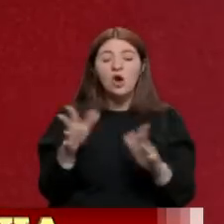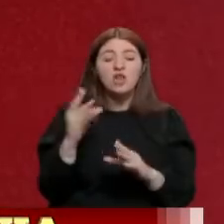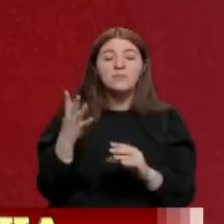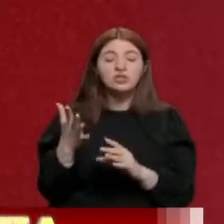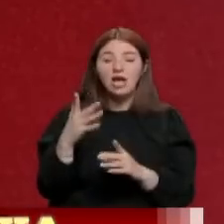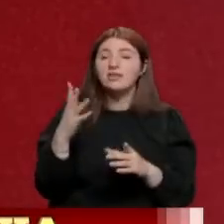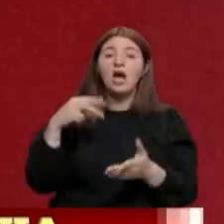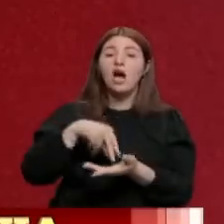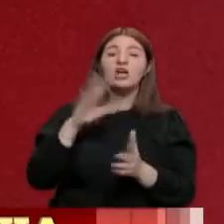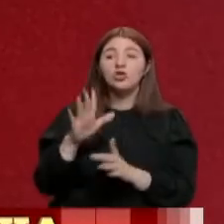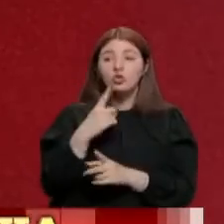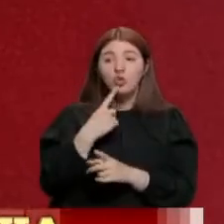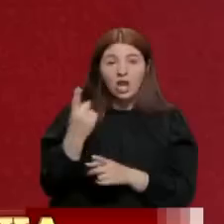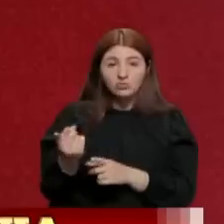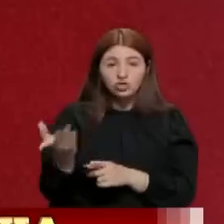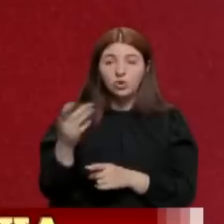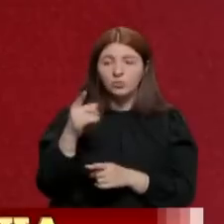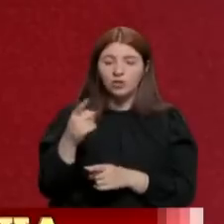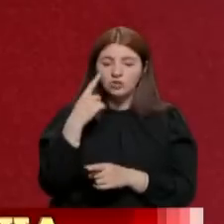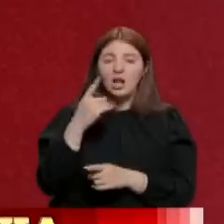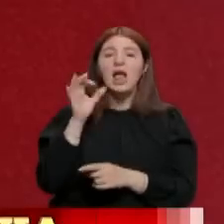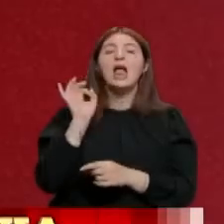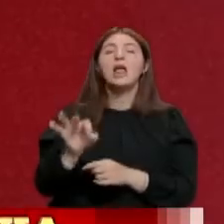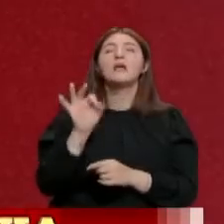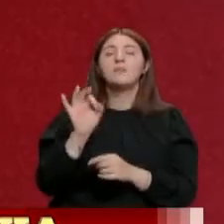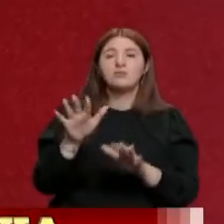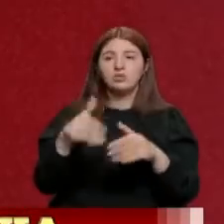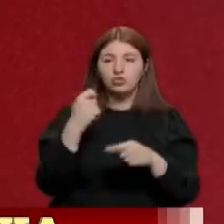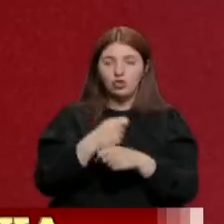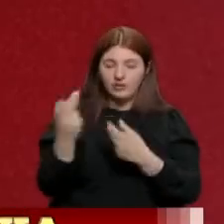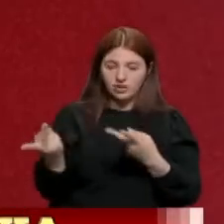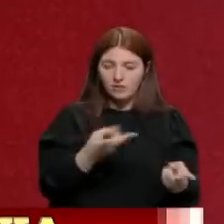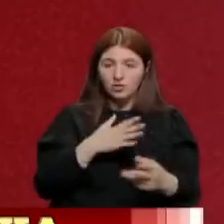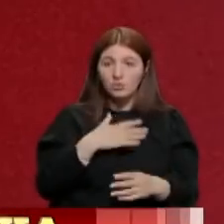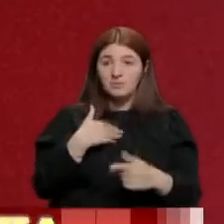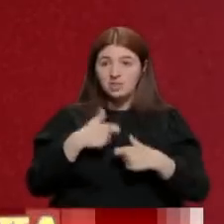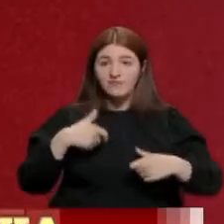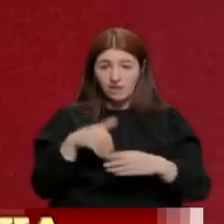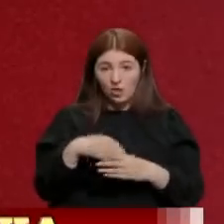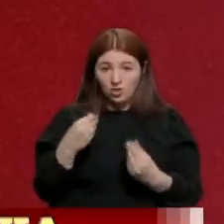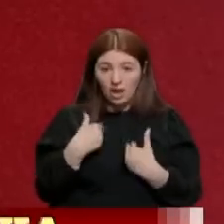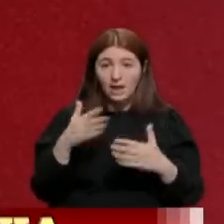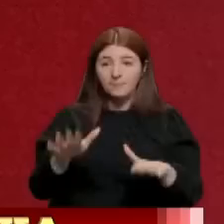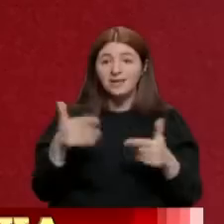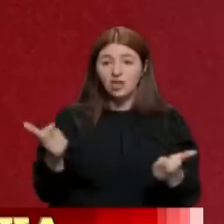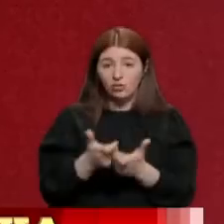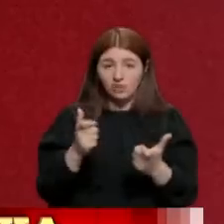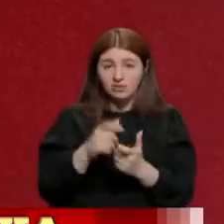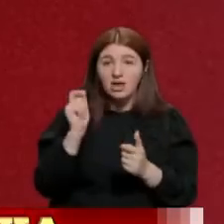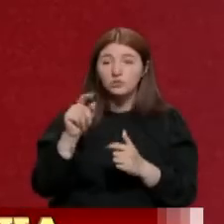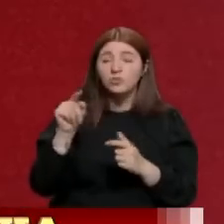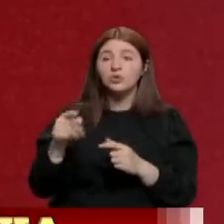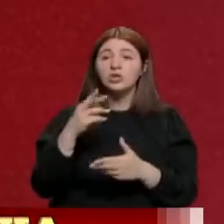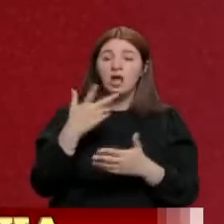neyi ayakta tutabileceğini söylemiş. Bu açıdan derhal meclisi göreve davet ediyorum. Ben bir milletvekili olarak meclis toplansın.